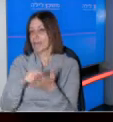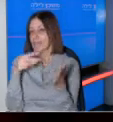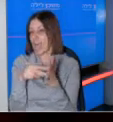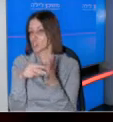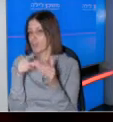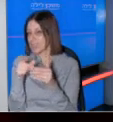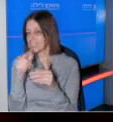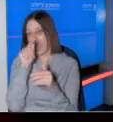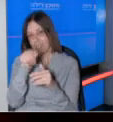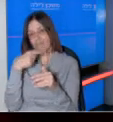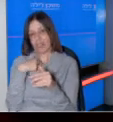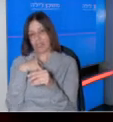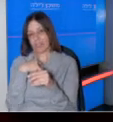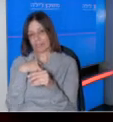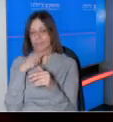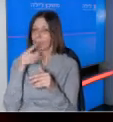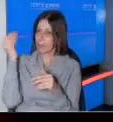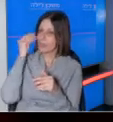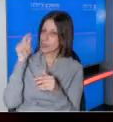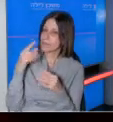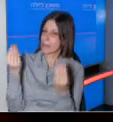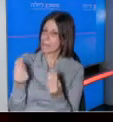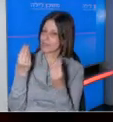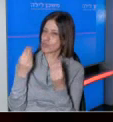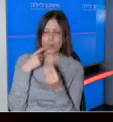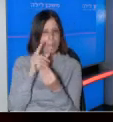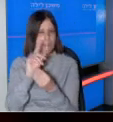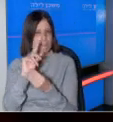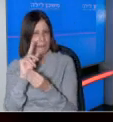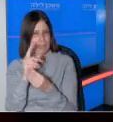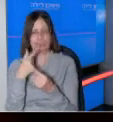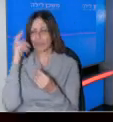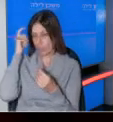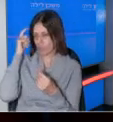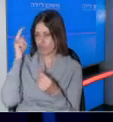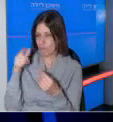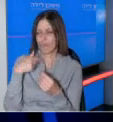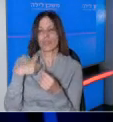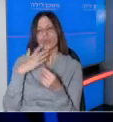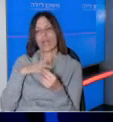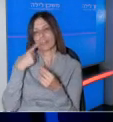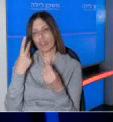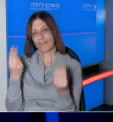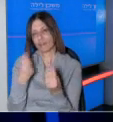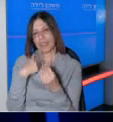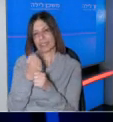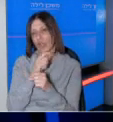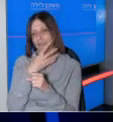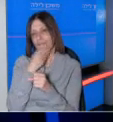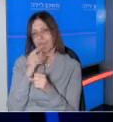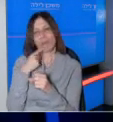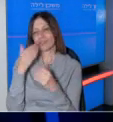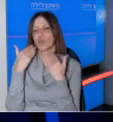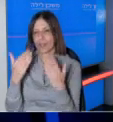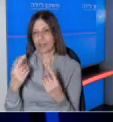אגב, הם למדו את הטריק הזה ממישהו. ממי? תחשוב. אני רוצה רגע להגיד שני דברים שעשיתי פה, לא יפים. אחד, לא אמרתי